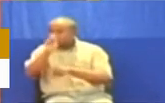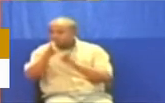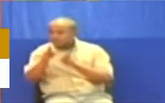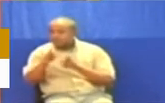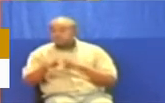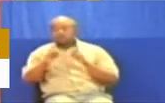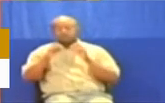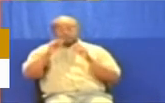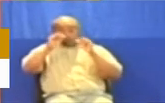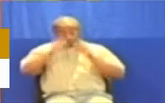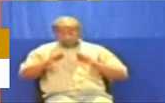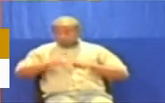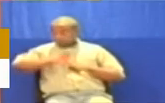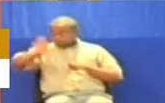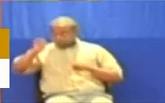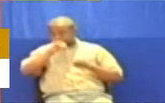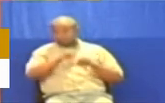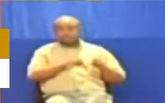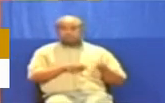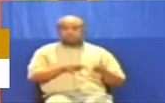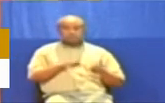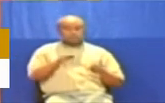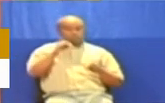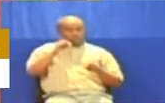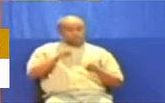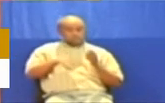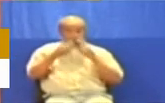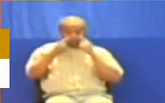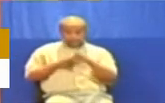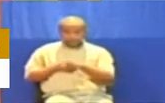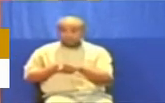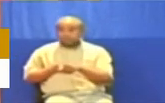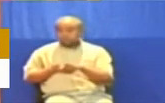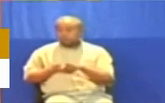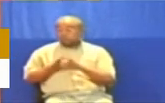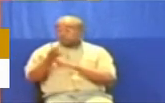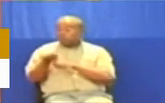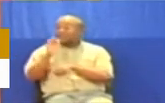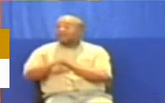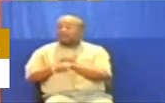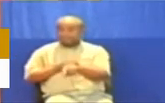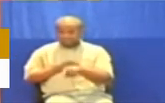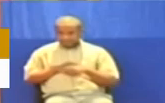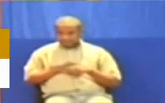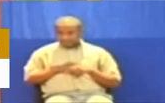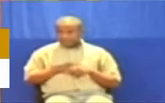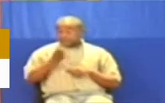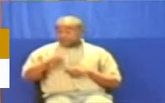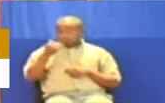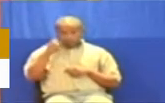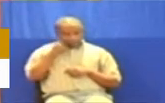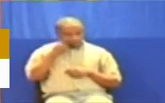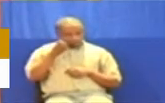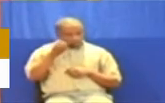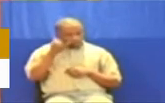of fisheries under this act. Hao wanaenda tena kwenye level fulani ya technicalities, na kwa hiyo wata